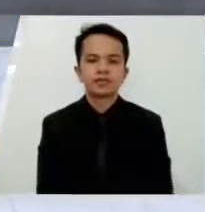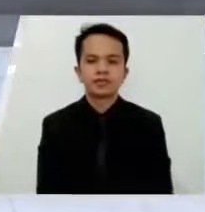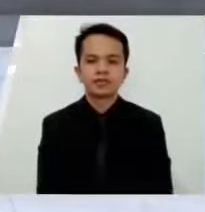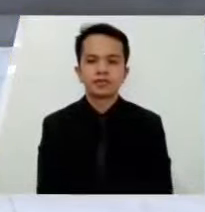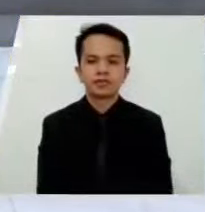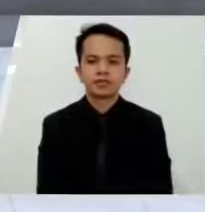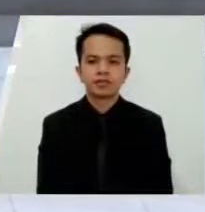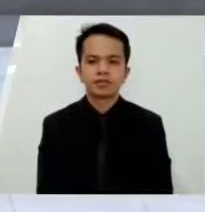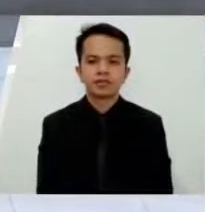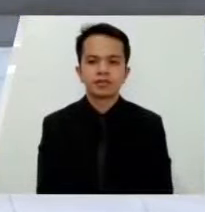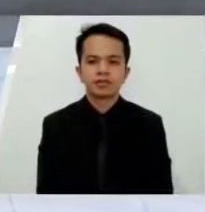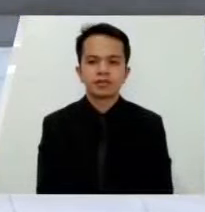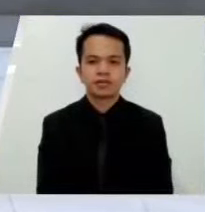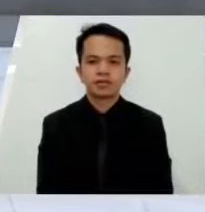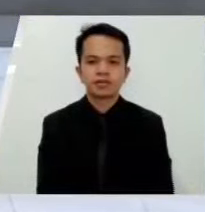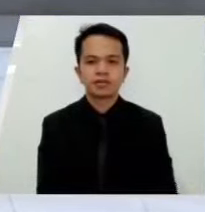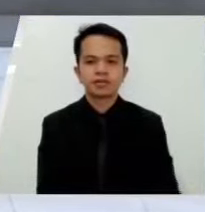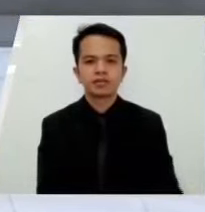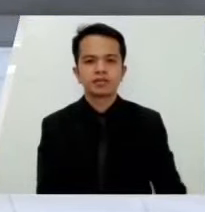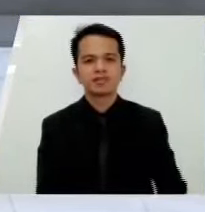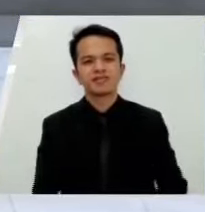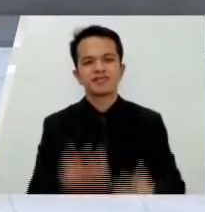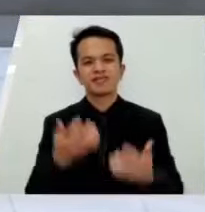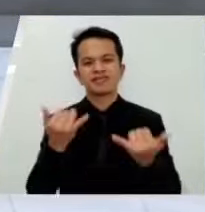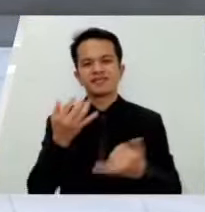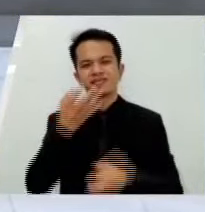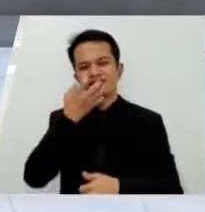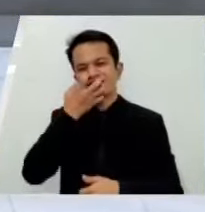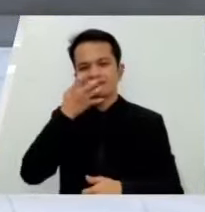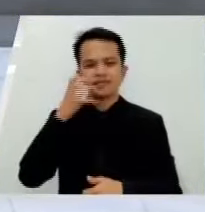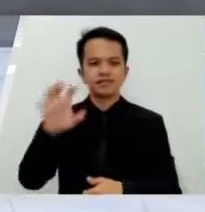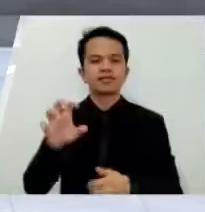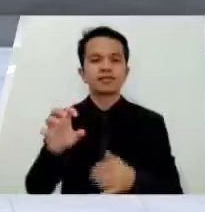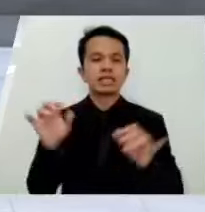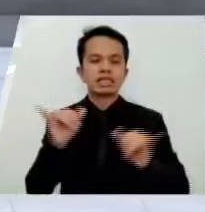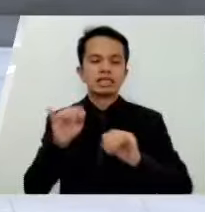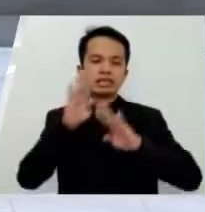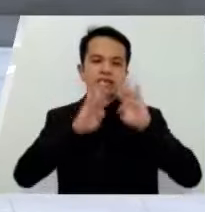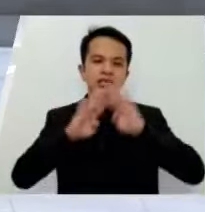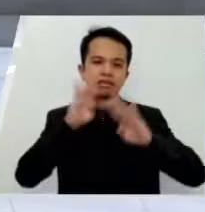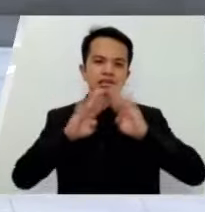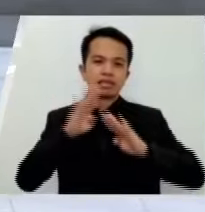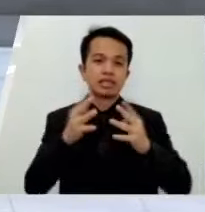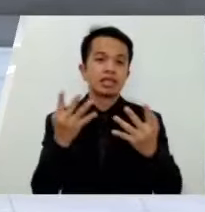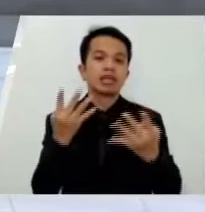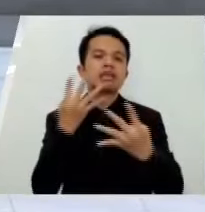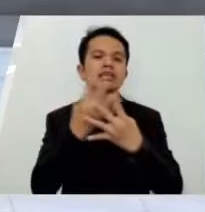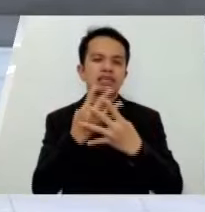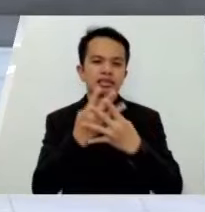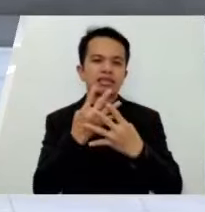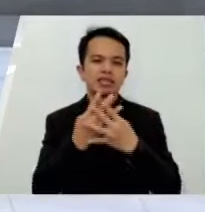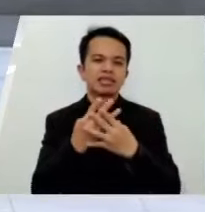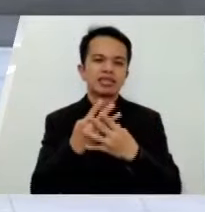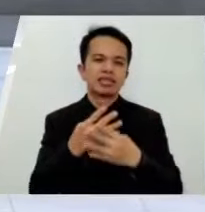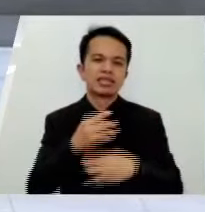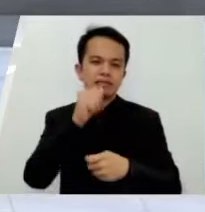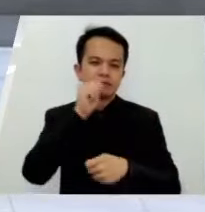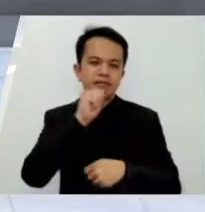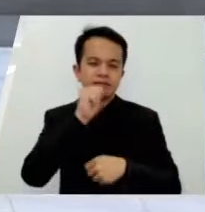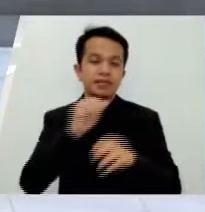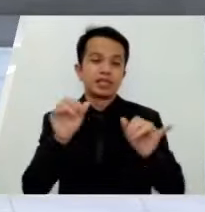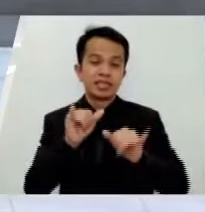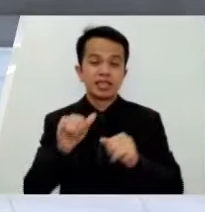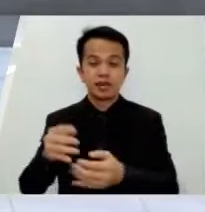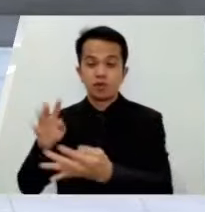Sa gitna po ng labis na init ng panahon, matindi ang hirap ngayon ng mga nakakulong sa mga siksikang piitan. At sa mga paaralan naman,